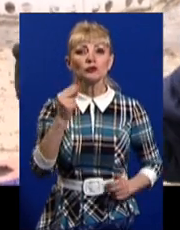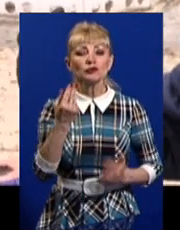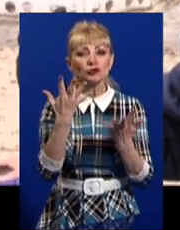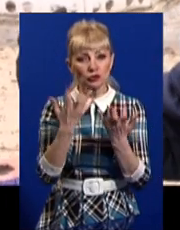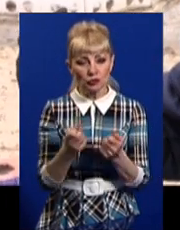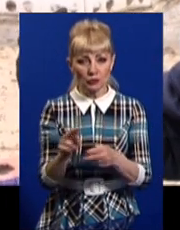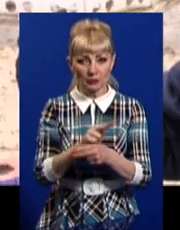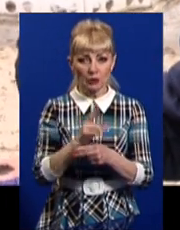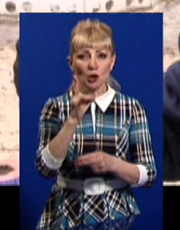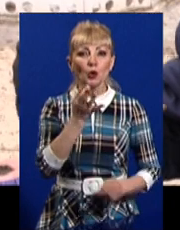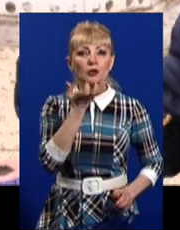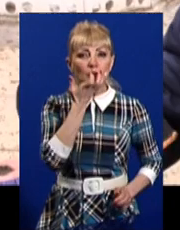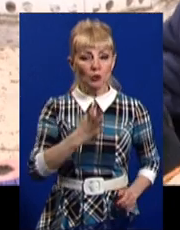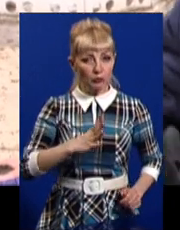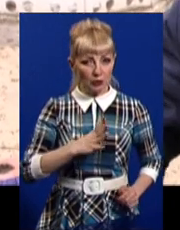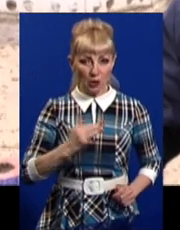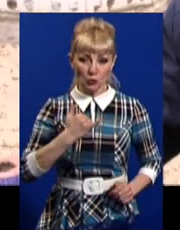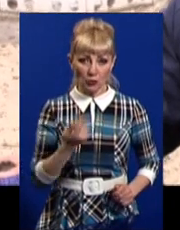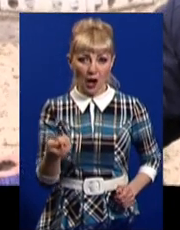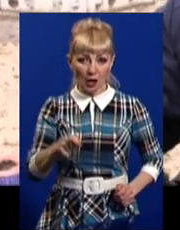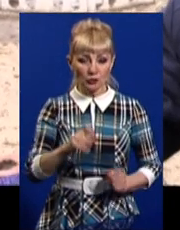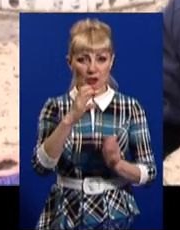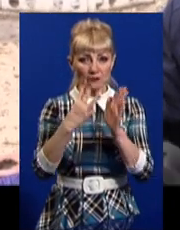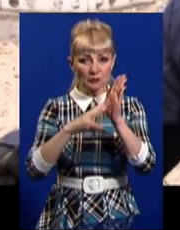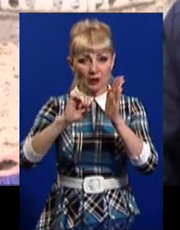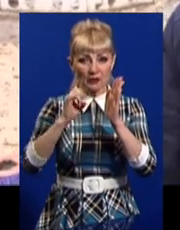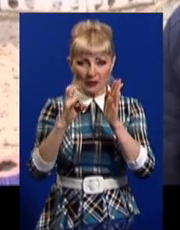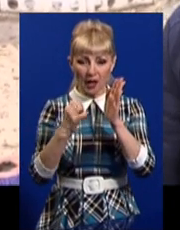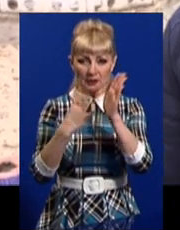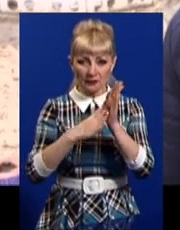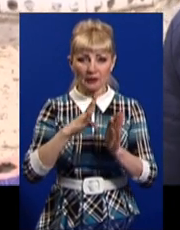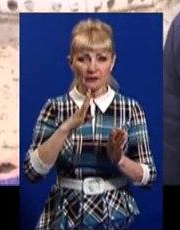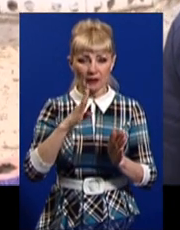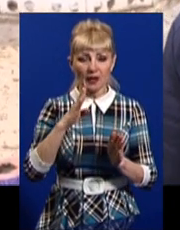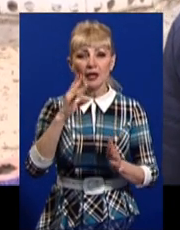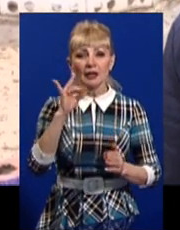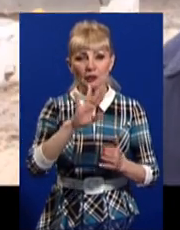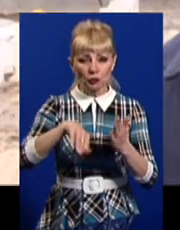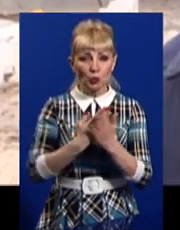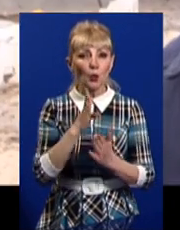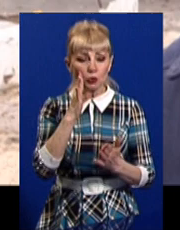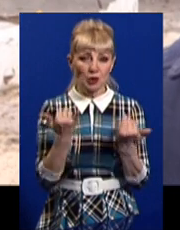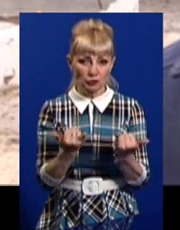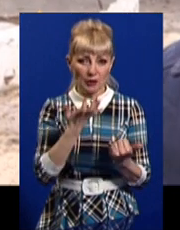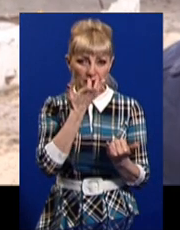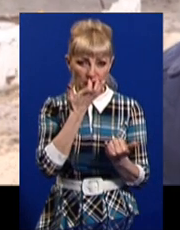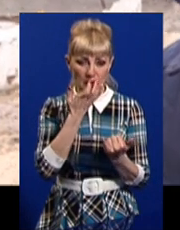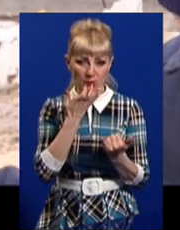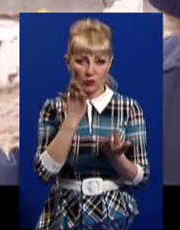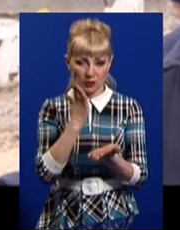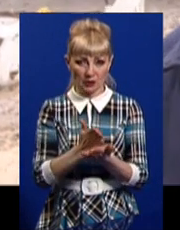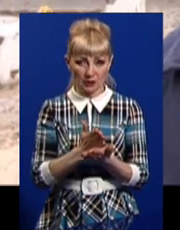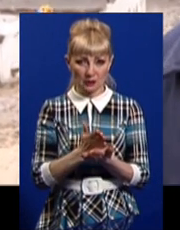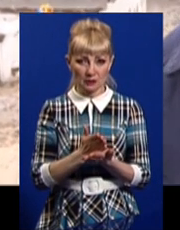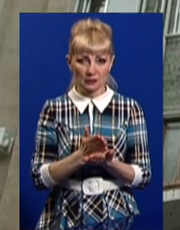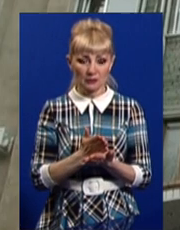колупались. Але тепло було. У нас відключили в ніч з 8 на 9 і до ранку. Зараз нам тепло дали. Ну, зараз, собственно говоря, нам